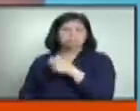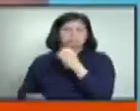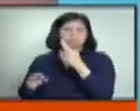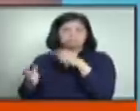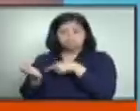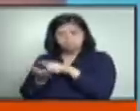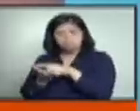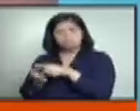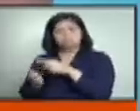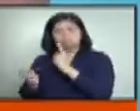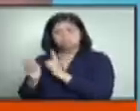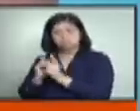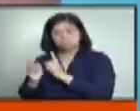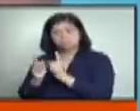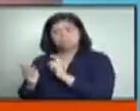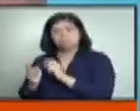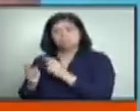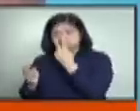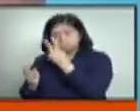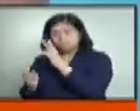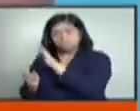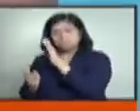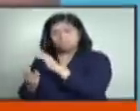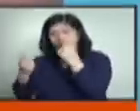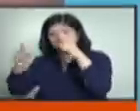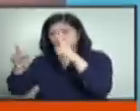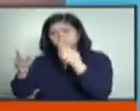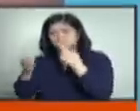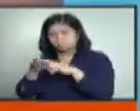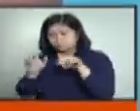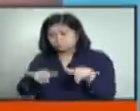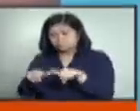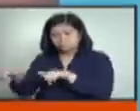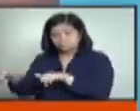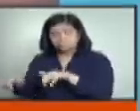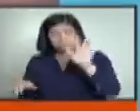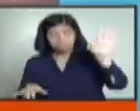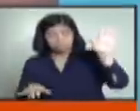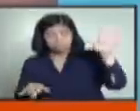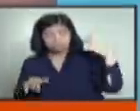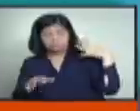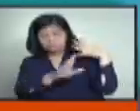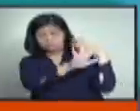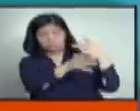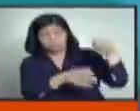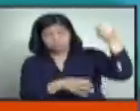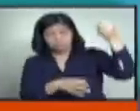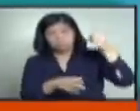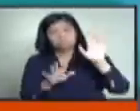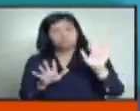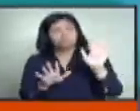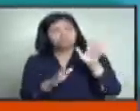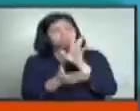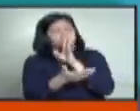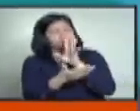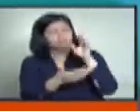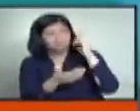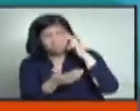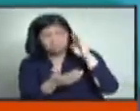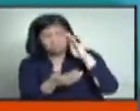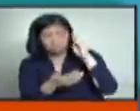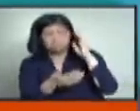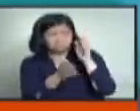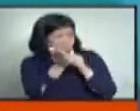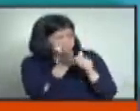sa payment sa pag-usapan natin, tignan mo yung accomplishment mo. Okay, sir, sandali lang, sir. Sir, sandali lang, sir. Sir, Mr.